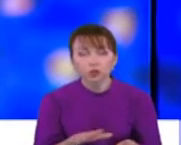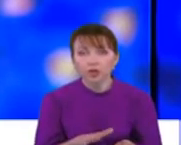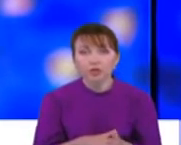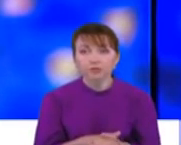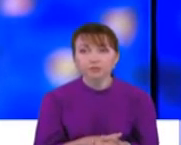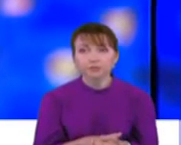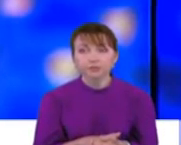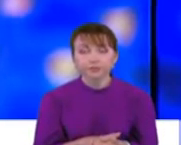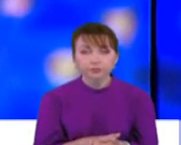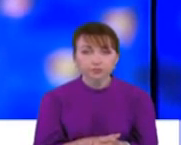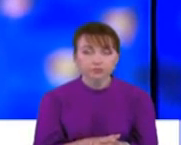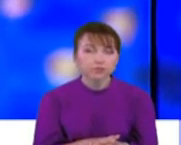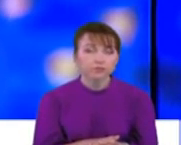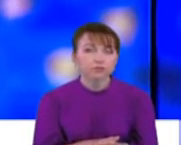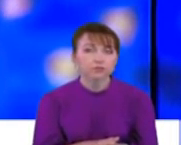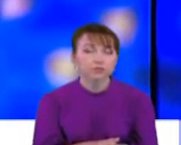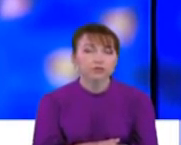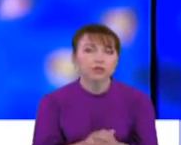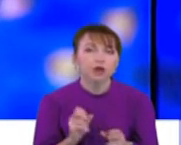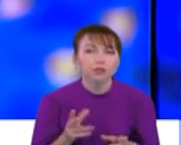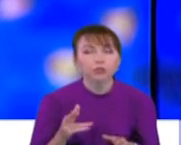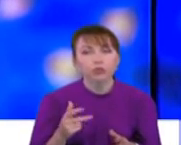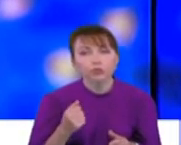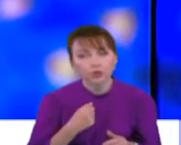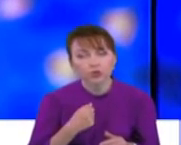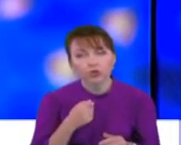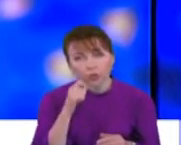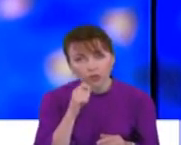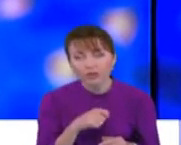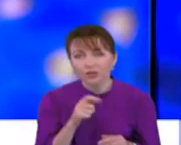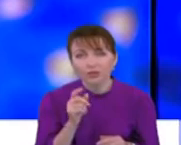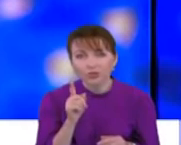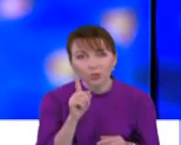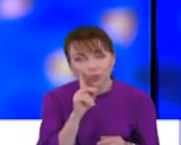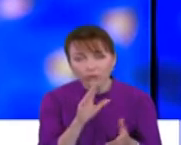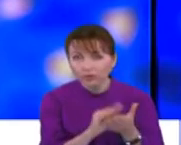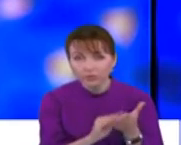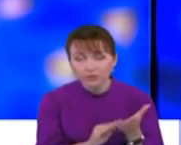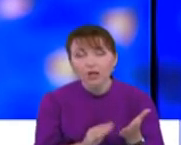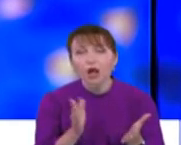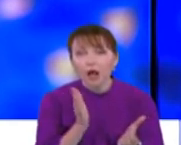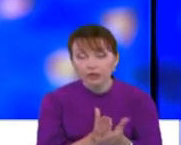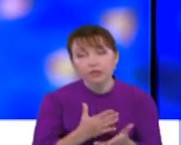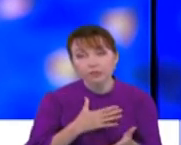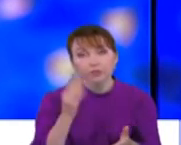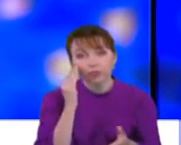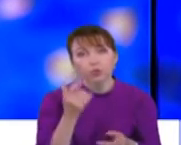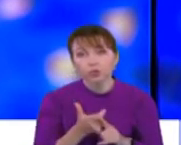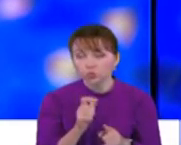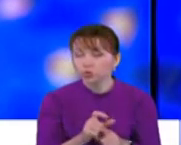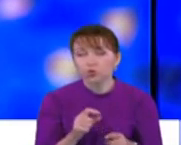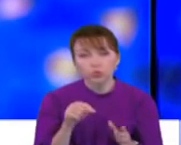там йдеться, як би не було там прикро для України прописані деякі, але є, на мій погляд, дуже суттєва